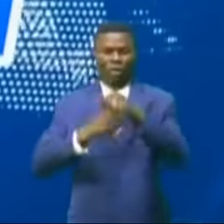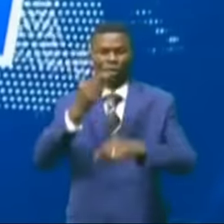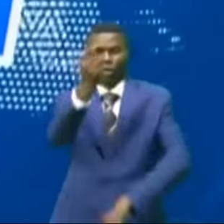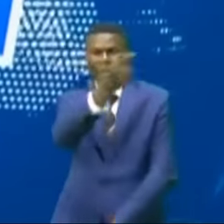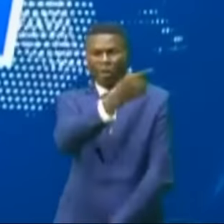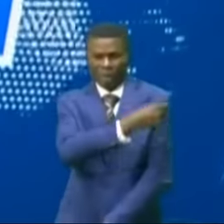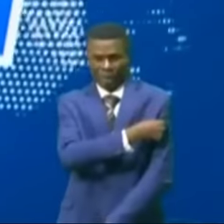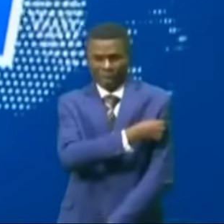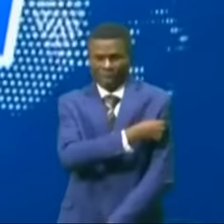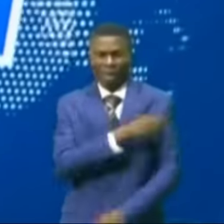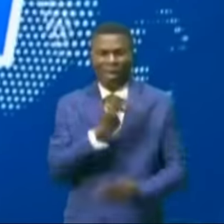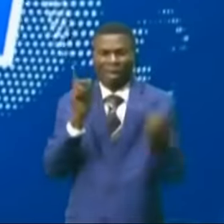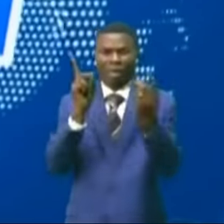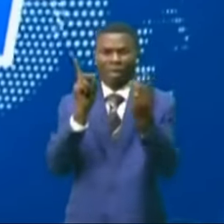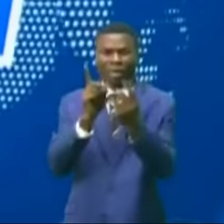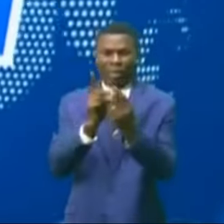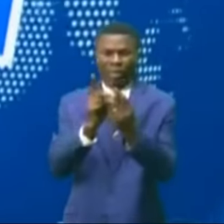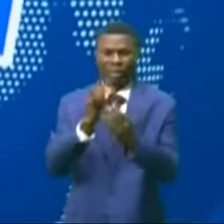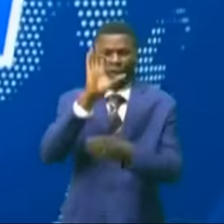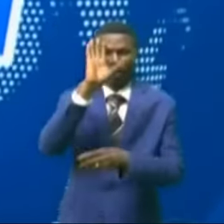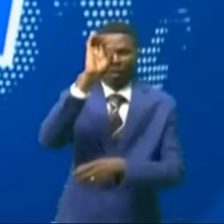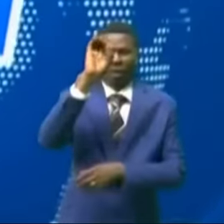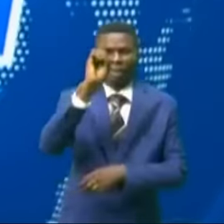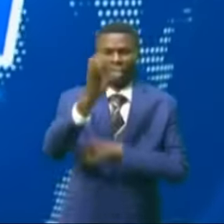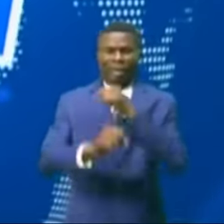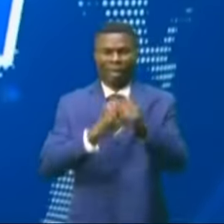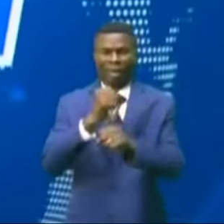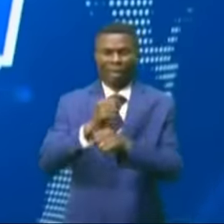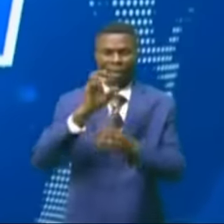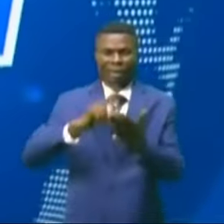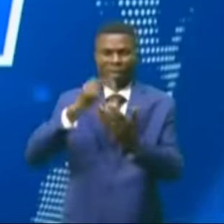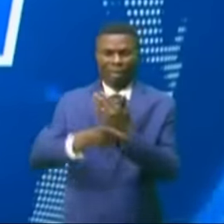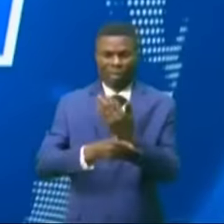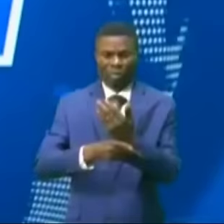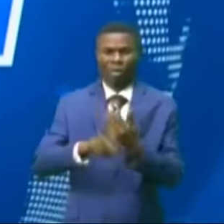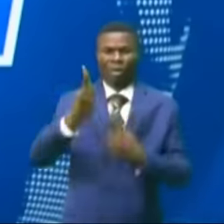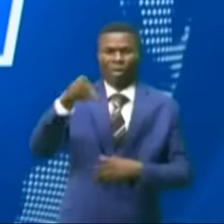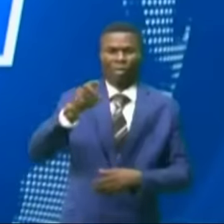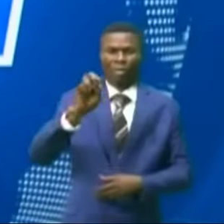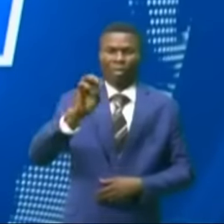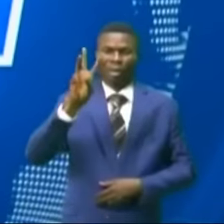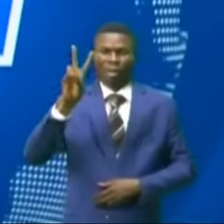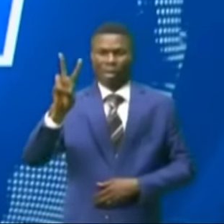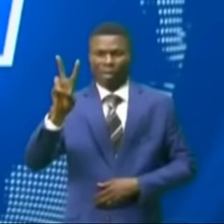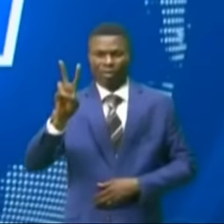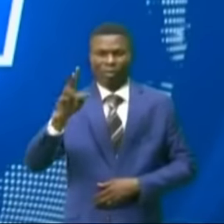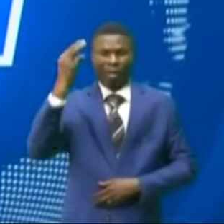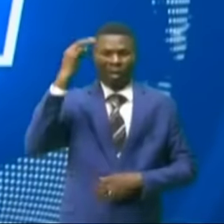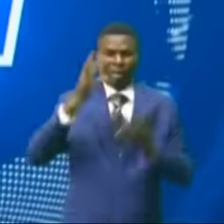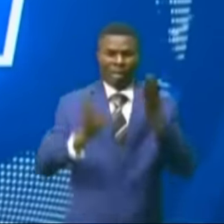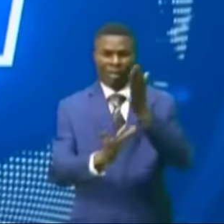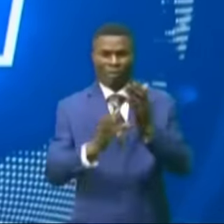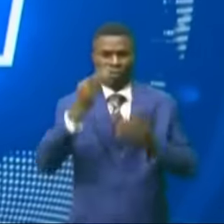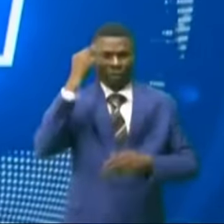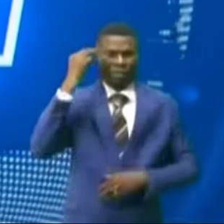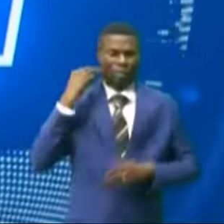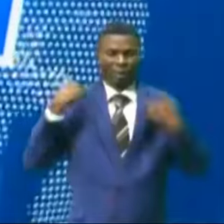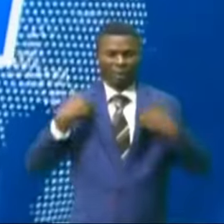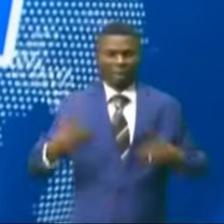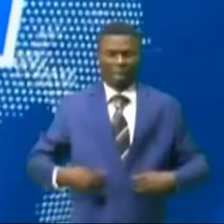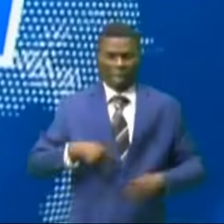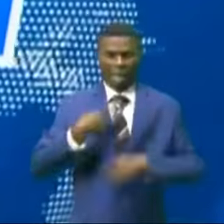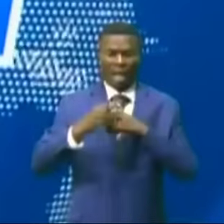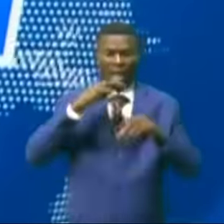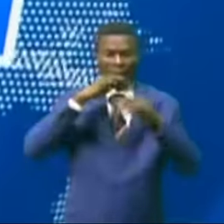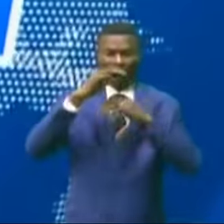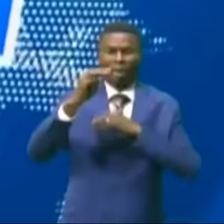vaccination et qui coïncide avec les 50 ans du programme élargi des vaccinations PEV. Le vice-ministre de la Santé, Serge Hollen, a lancé un